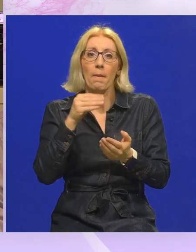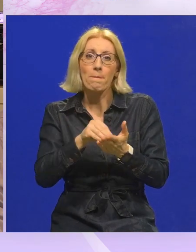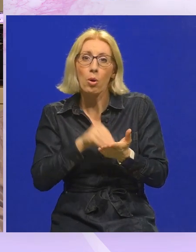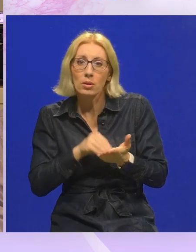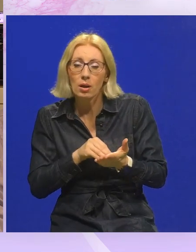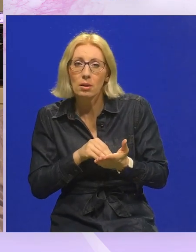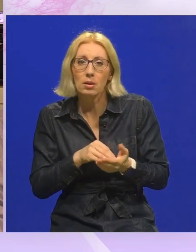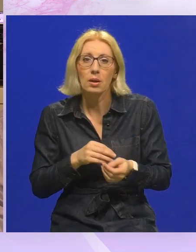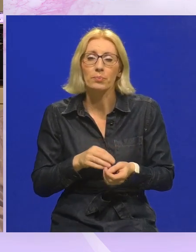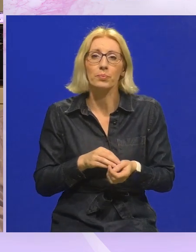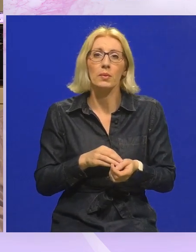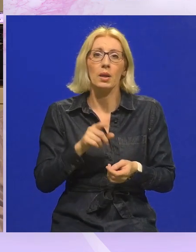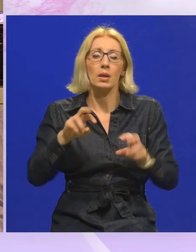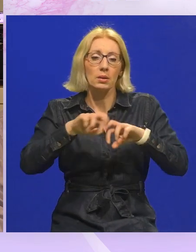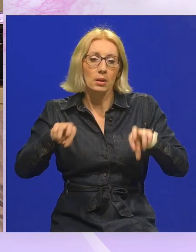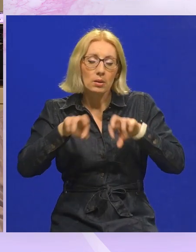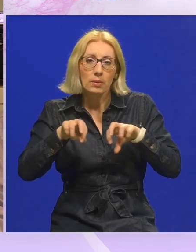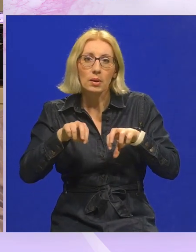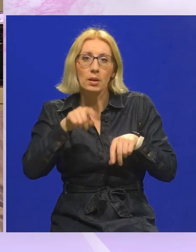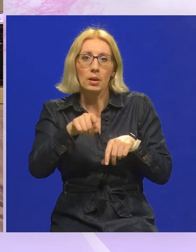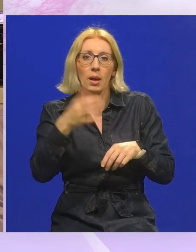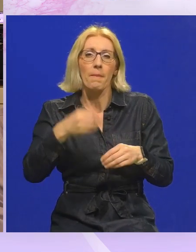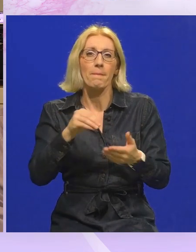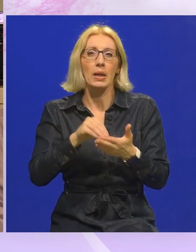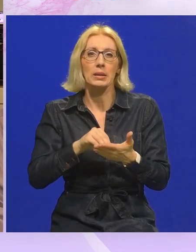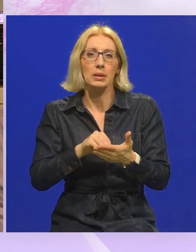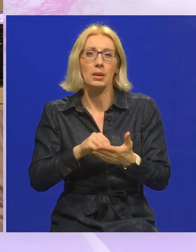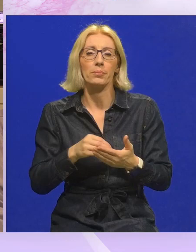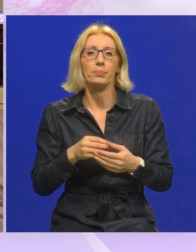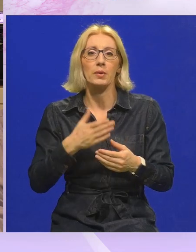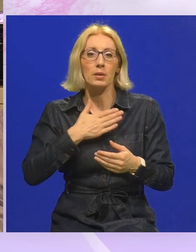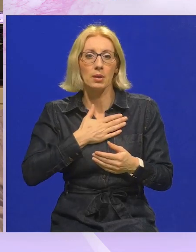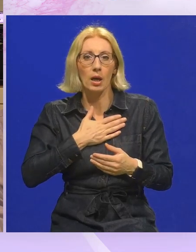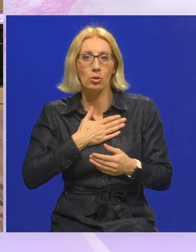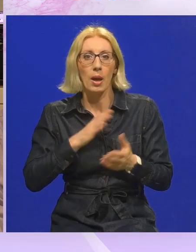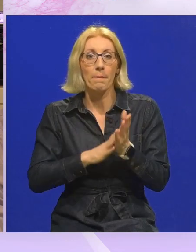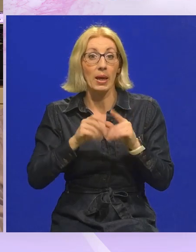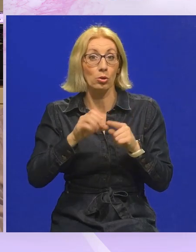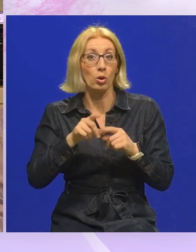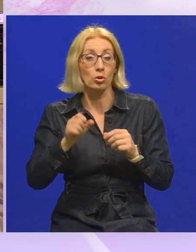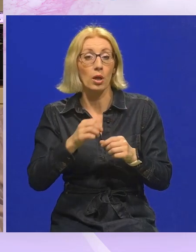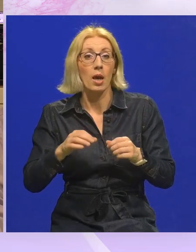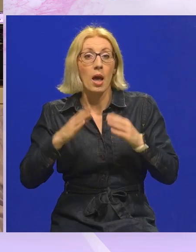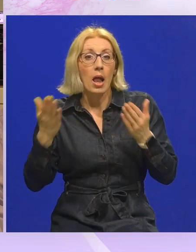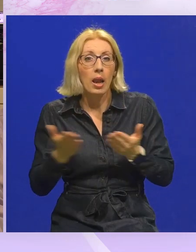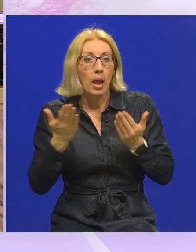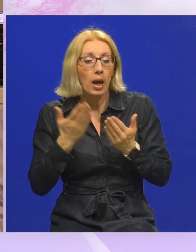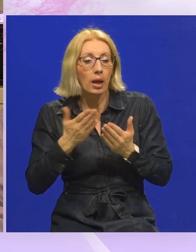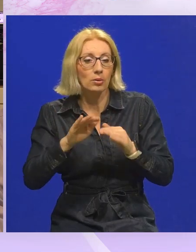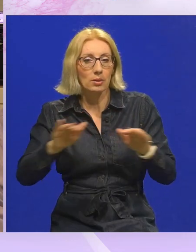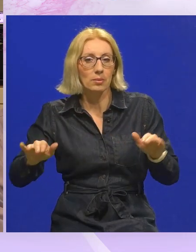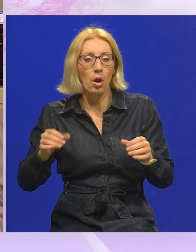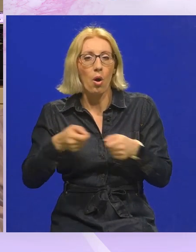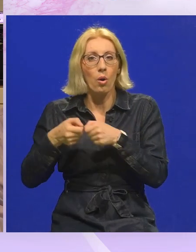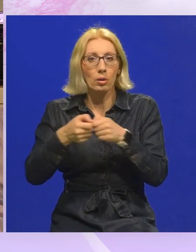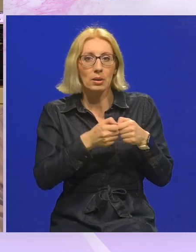dobili istraživanjem, u stvari smo dakle na njima smo bazirali i naše metodičke smjernice za prilagodbu sadržaja za